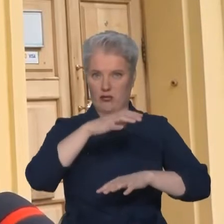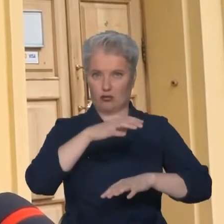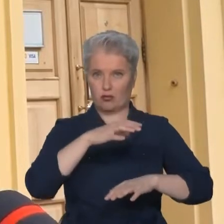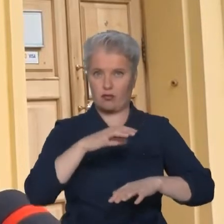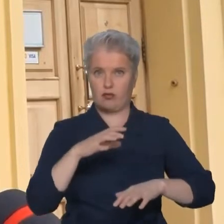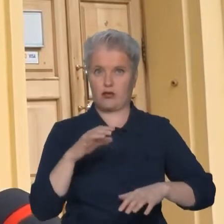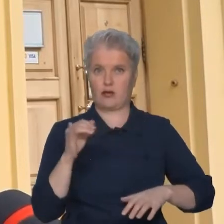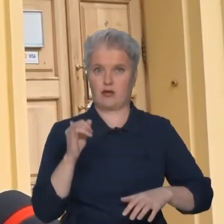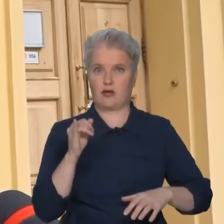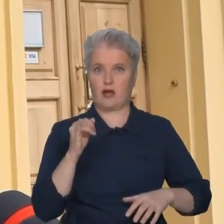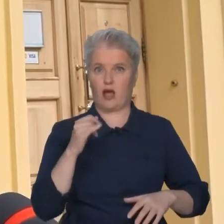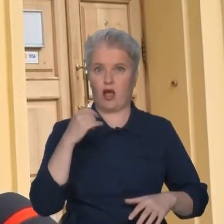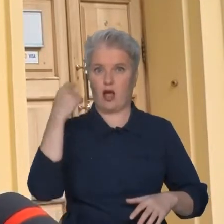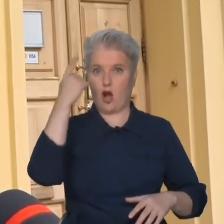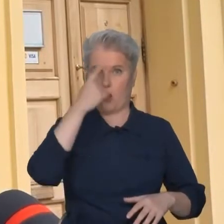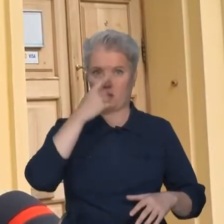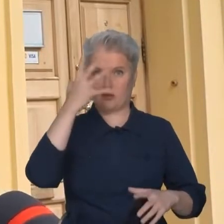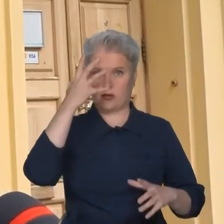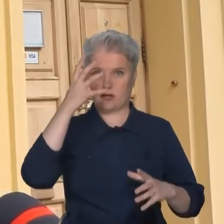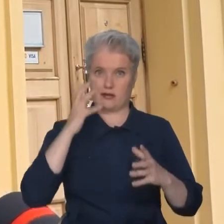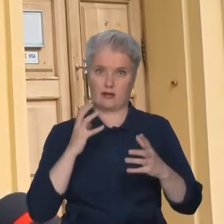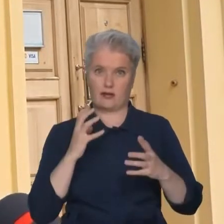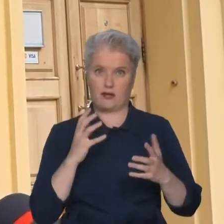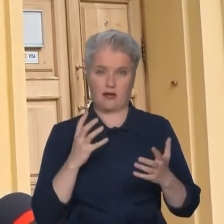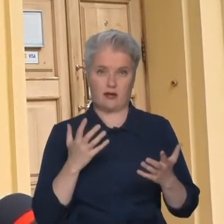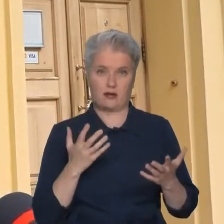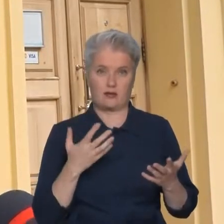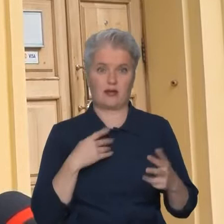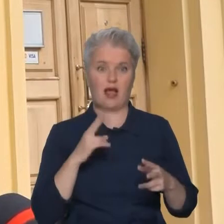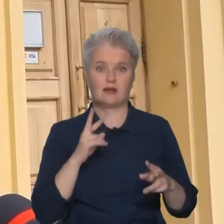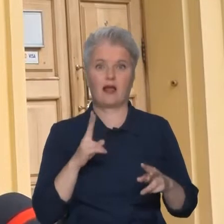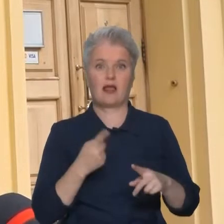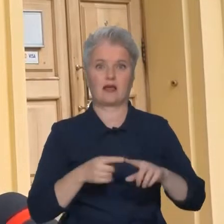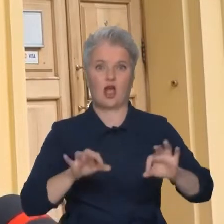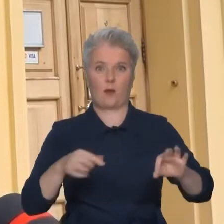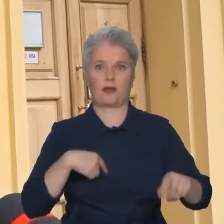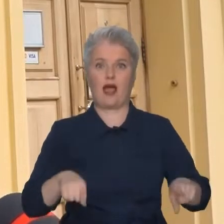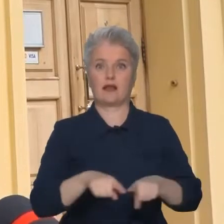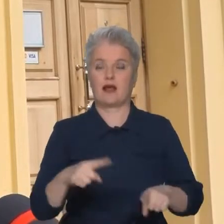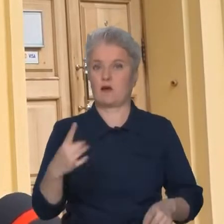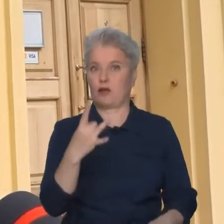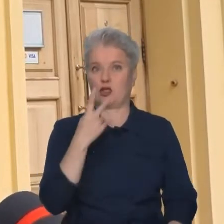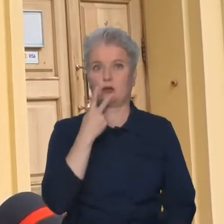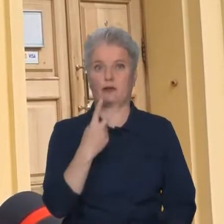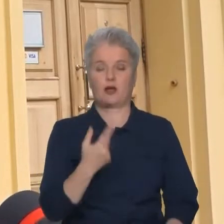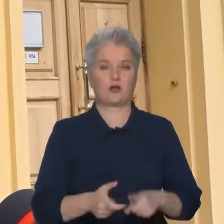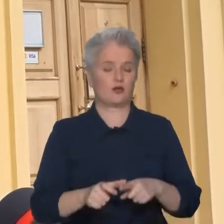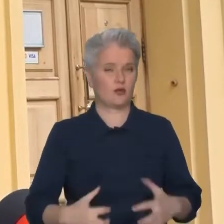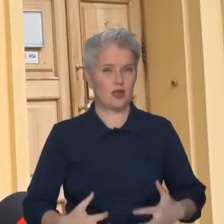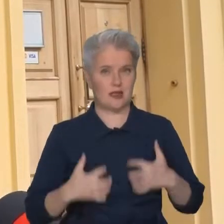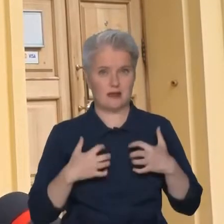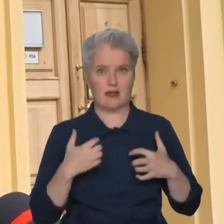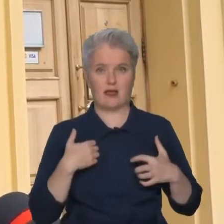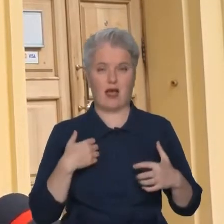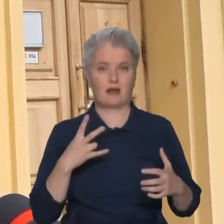і обличчя з'їхало, мабуть, якось так, я не знаю, як це описати, я таке перше бачу. Це дуже страшно і